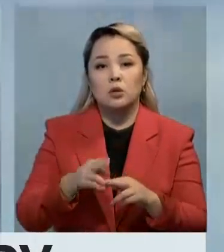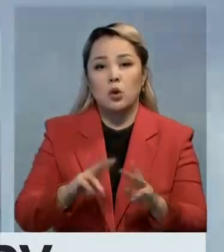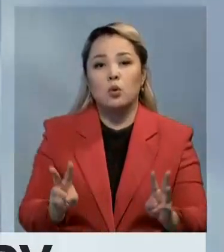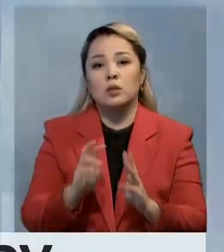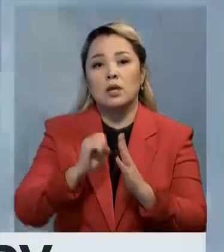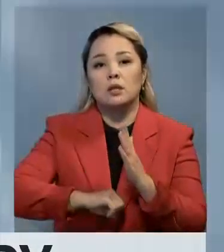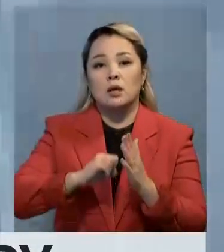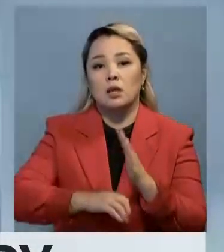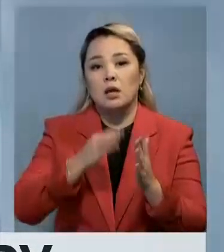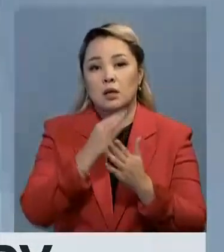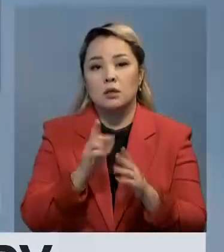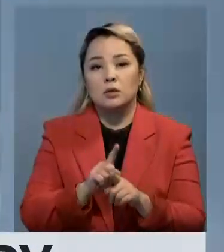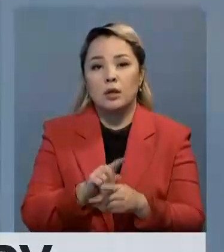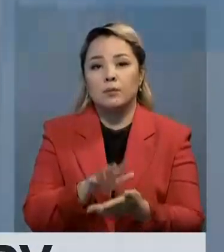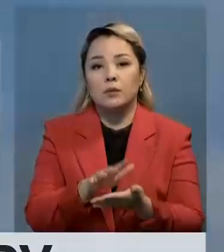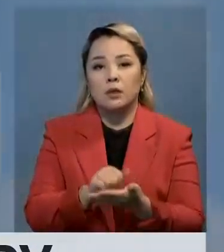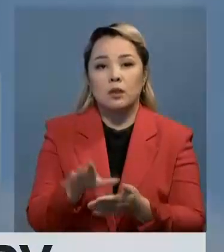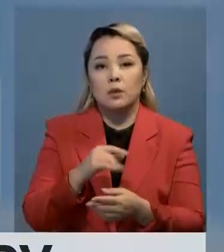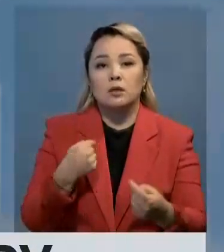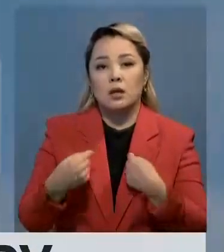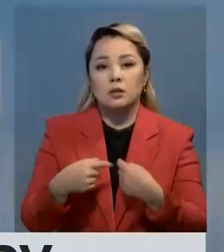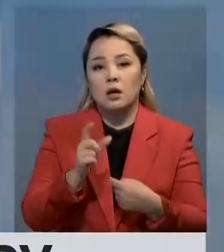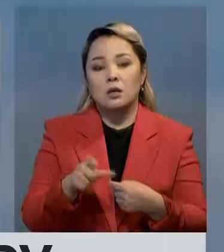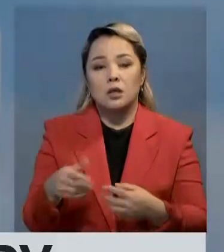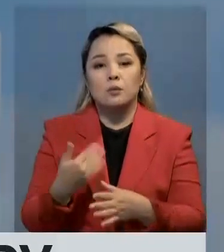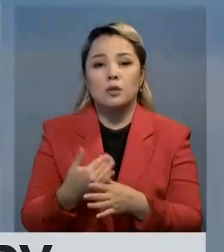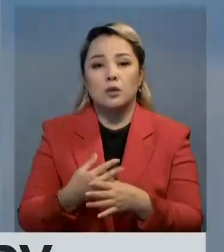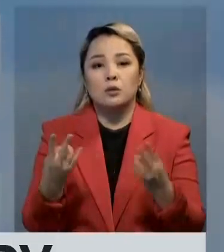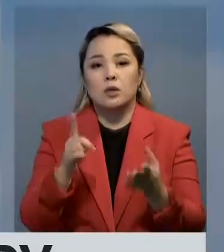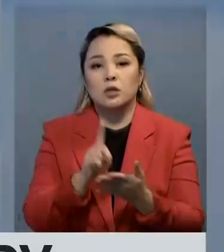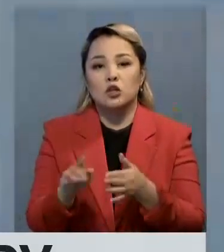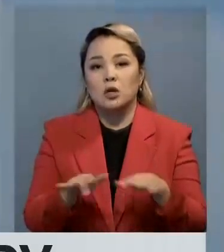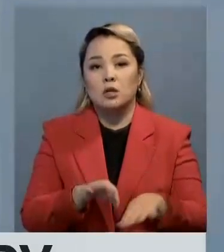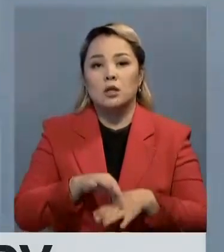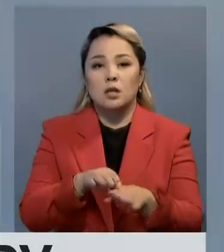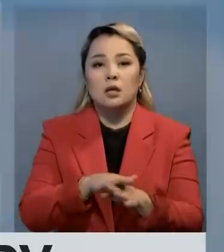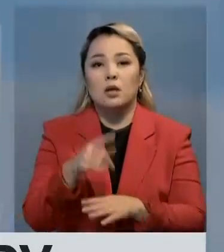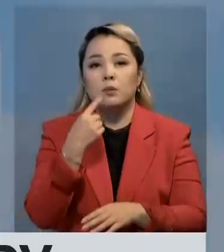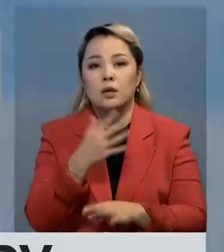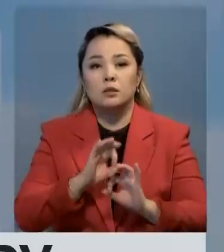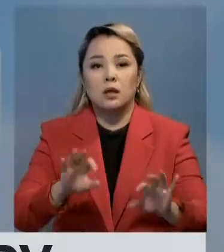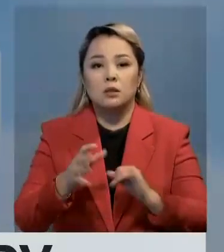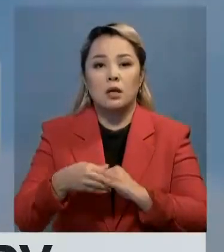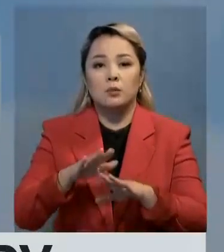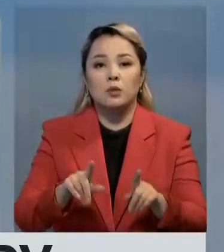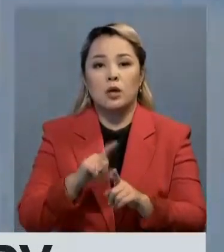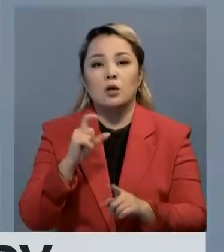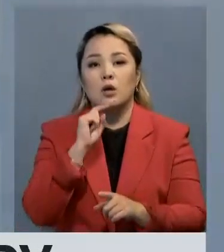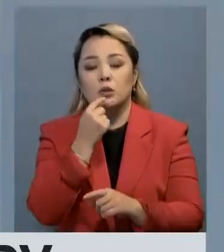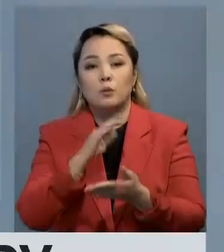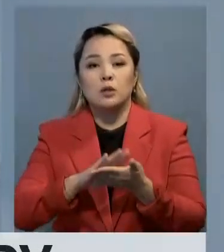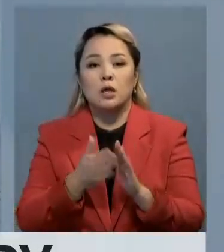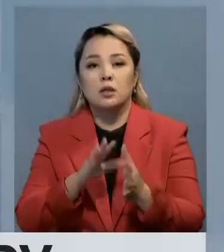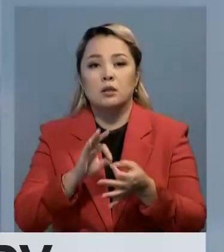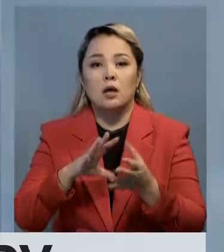салдарынан болған залалды қалпына келтіру мен зардап шеккендерге қажетті көмек көрсету шаралары жөнінде баяндап, өңірлердің әлеуметтік экономикалық